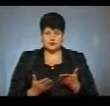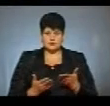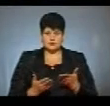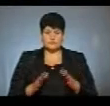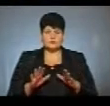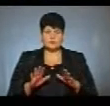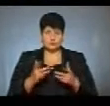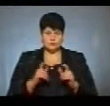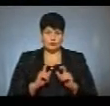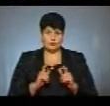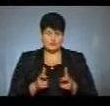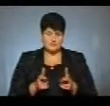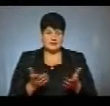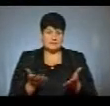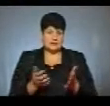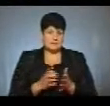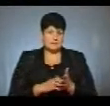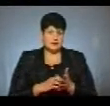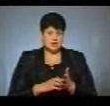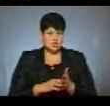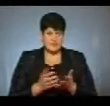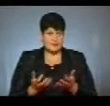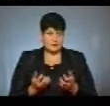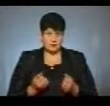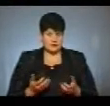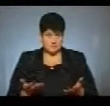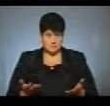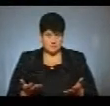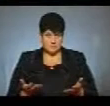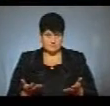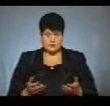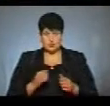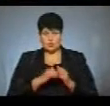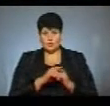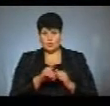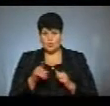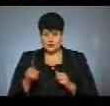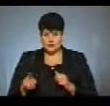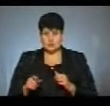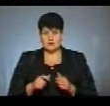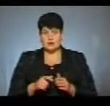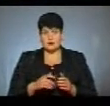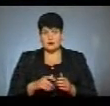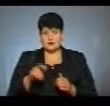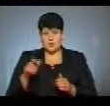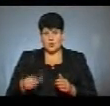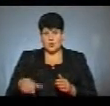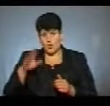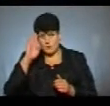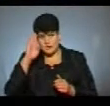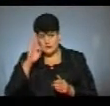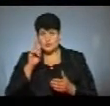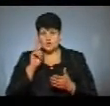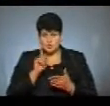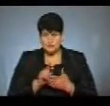в разі того повістка з якихось певних причин не надійшла, то кожен громадянин призовного віку